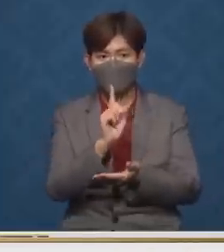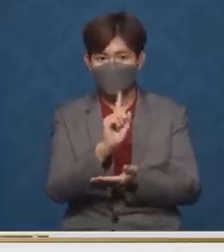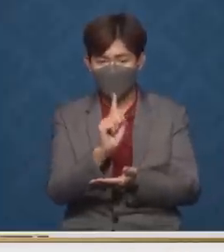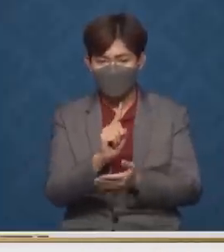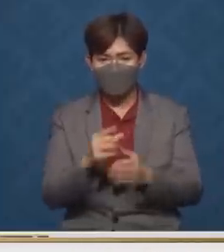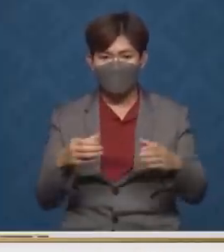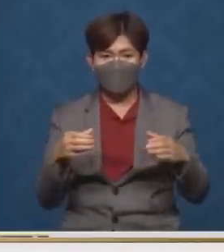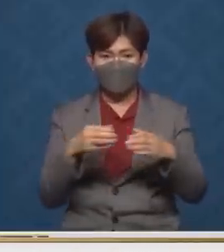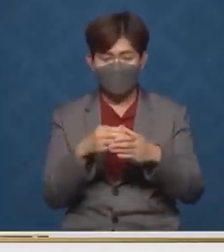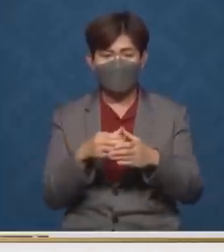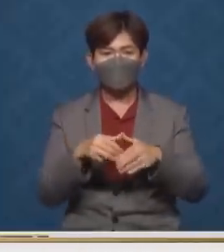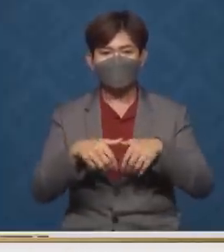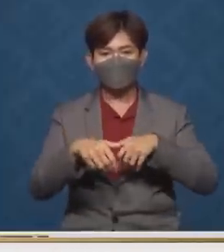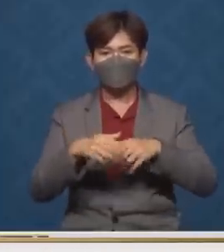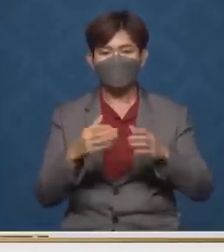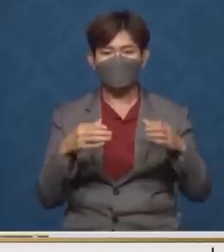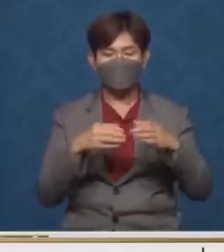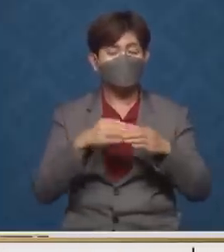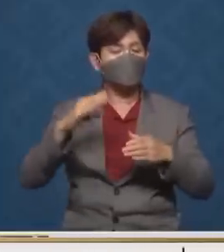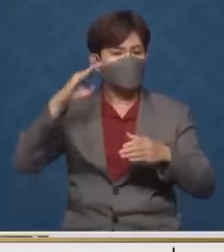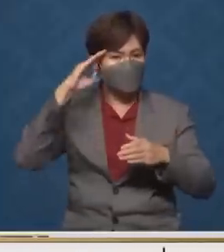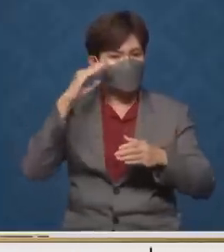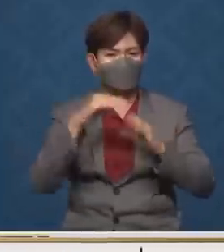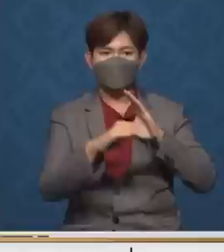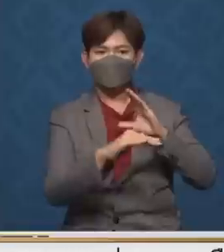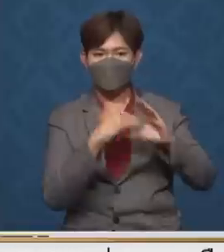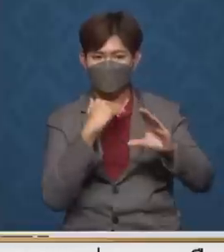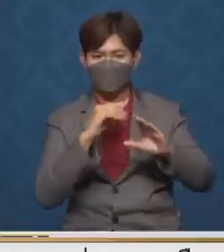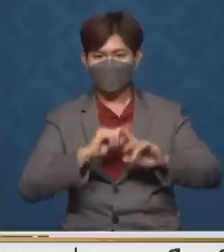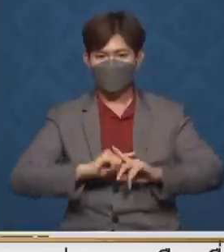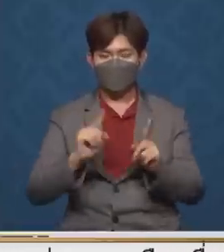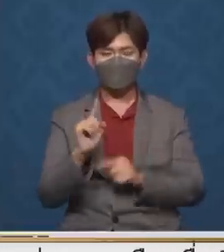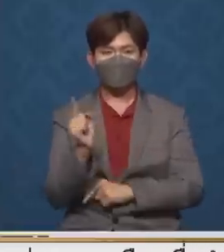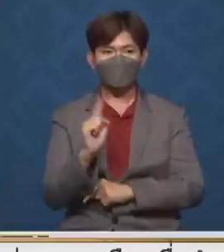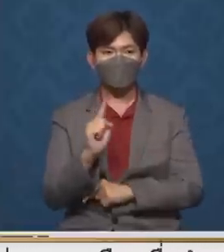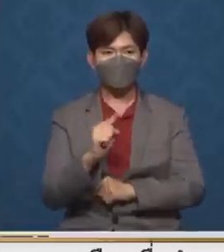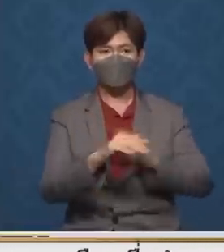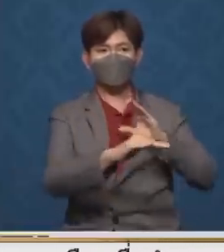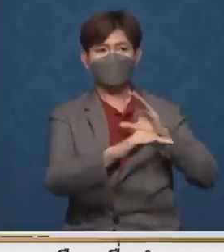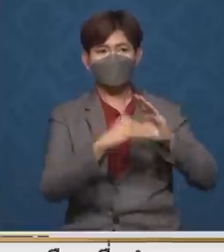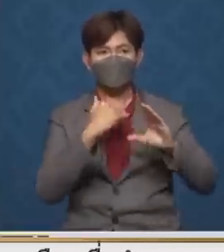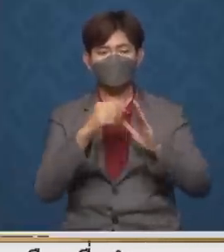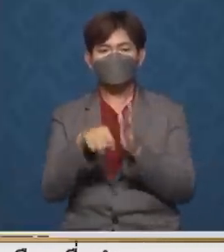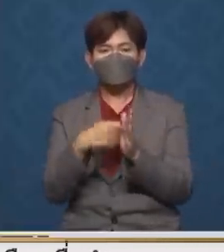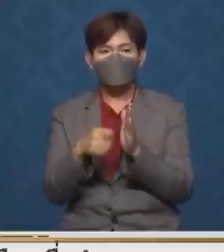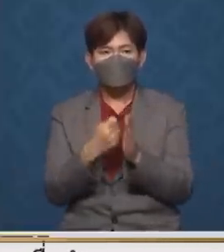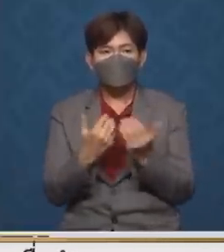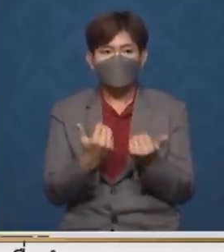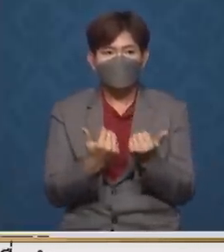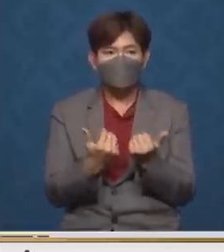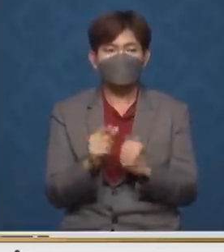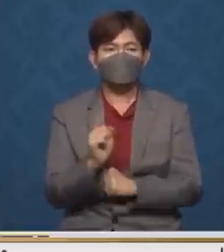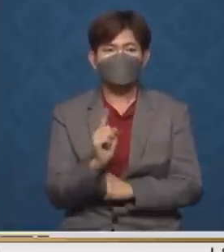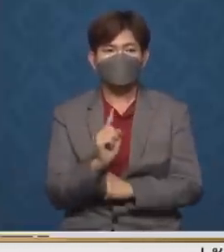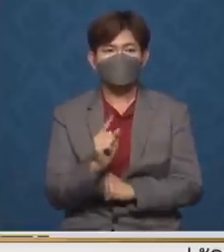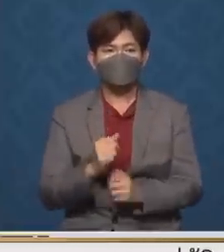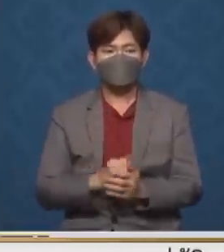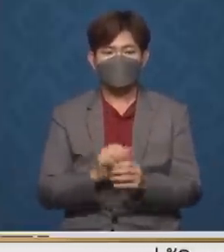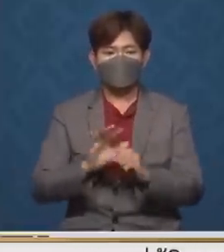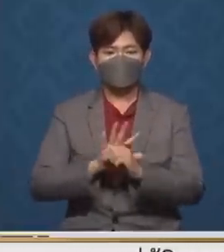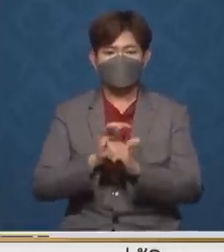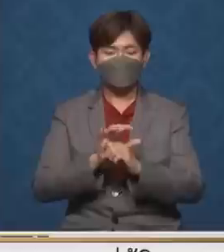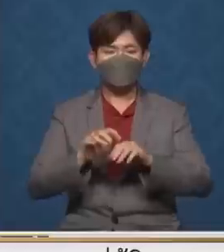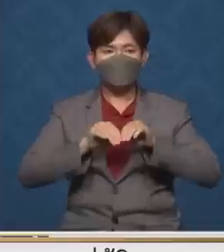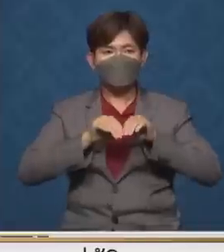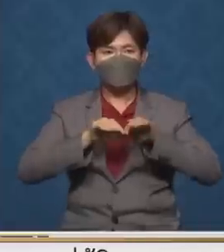องทัพที่ส่มา และสำรายไปกว่านั้นสิ่งทเขาไดส่งมานั้น ก็เพระวัดถามกางสถานการณ์โควิดระ